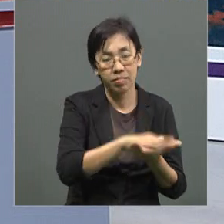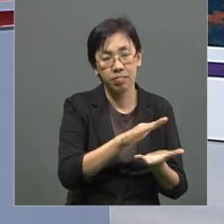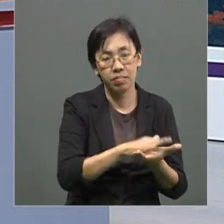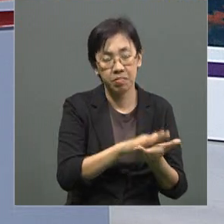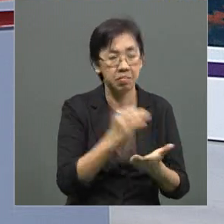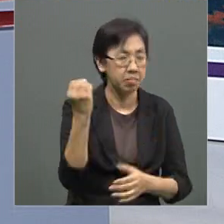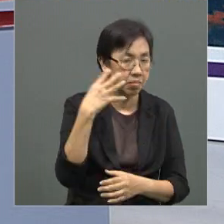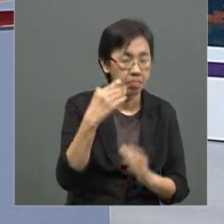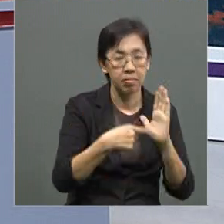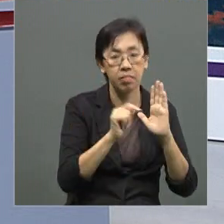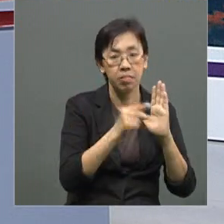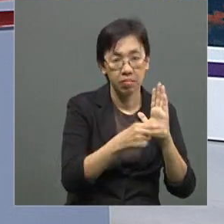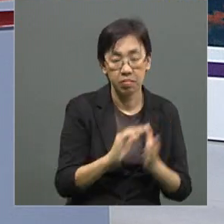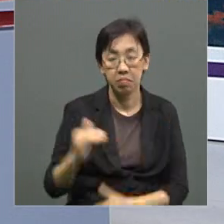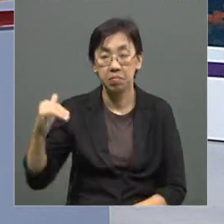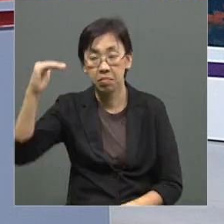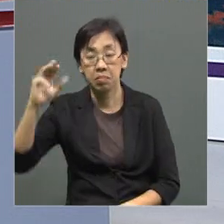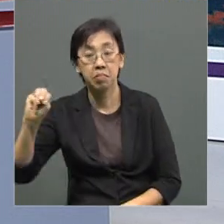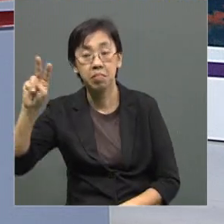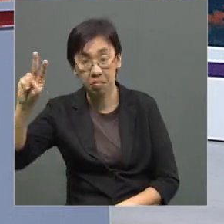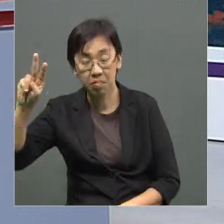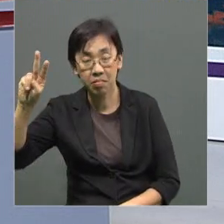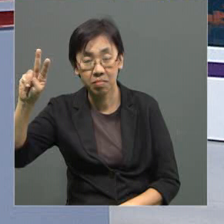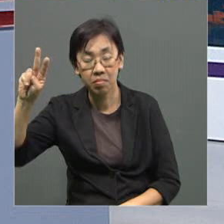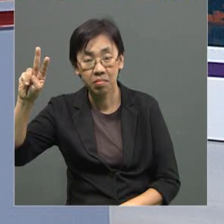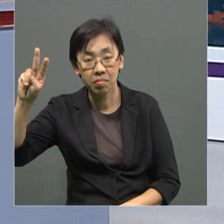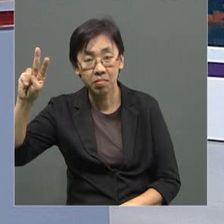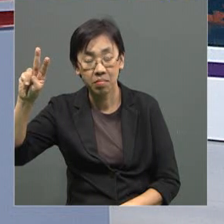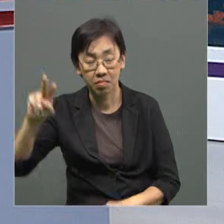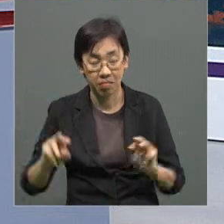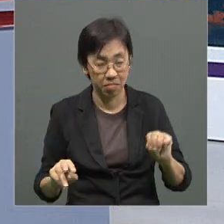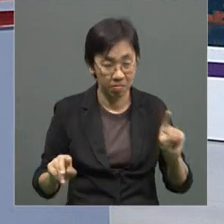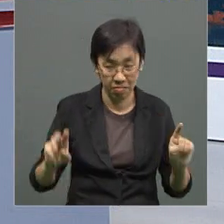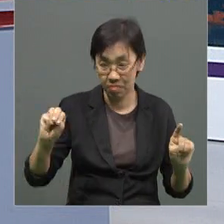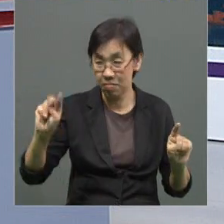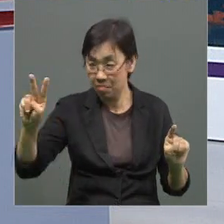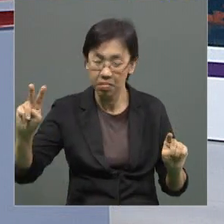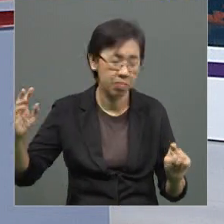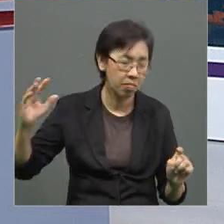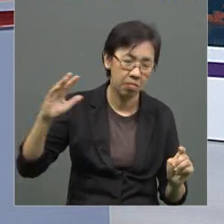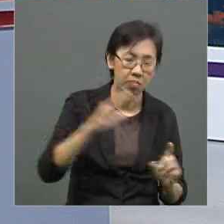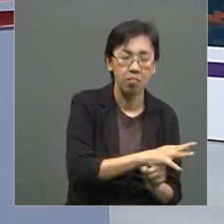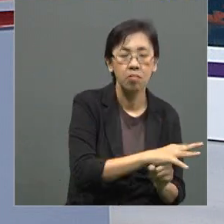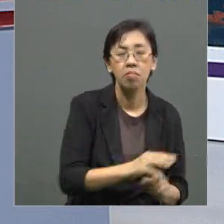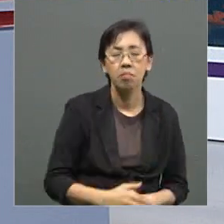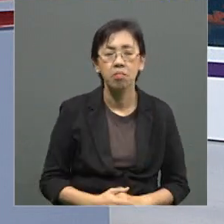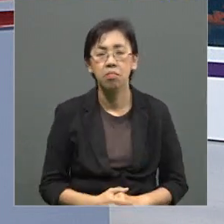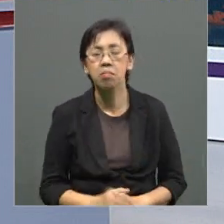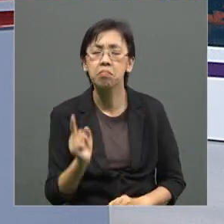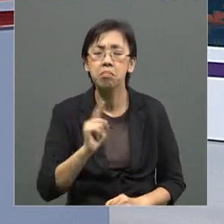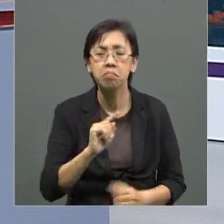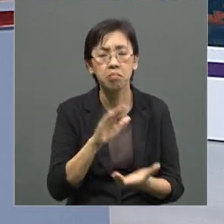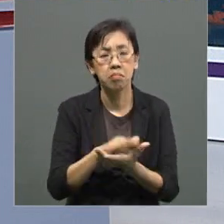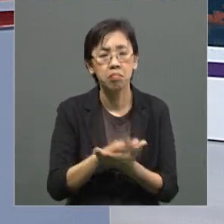จังหวัดปทุมธานีเจอรุ่นพี่ม.2 ถัดกันแค่ปีเดียวเท่านั้นแหละ ม.2 ทำร้ายน้องม.1 ใช่อ่ะทำร้ายอยู่ในโรงเรีย